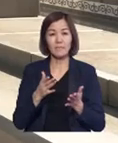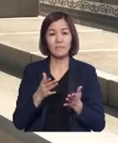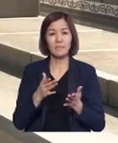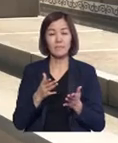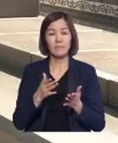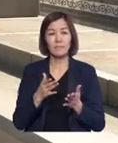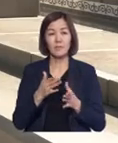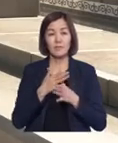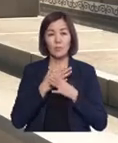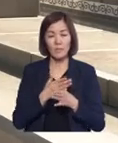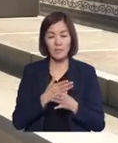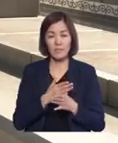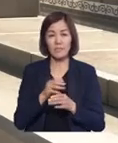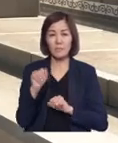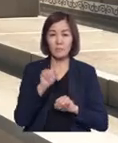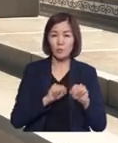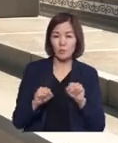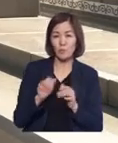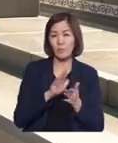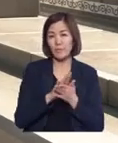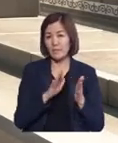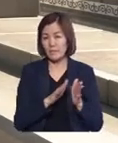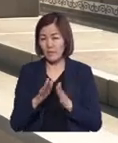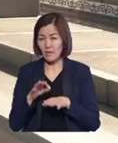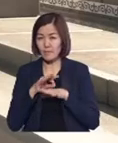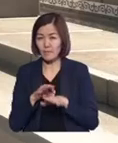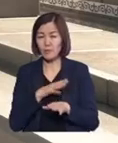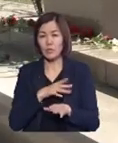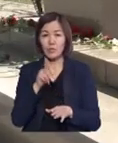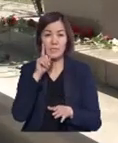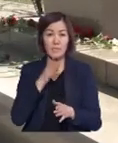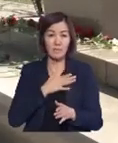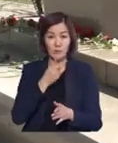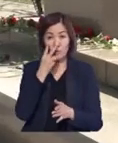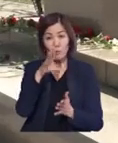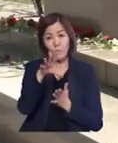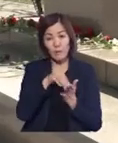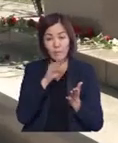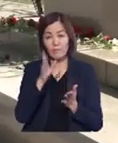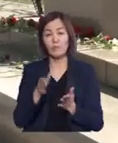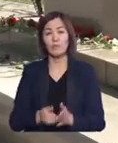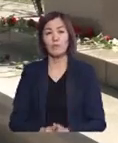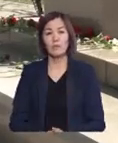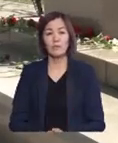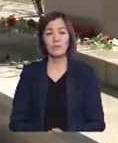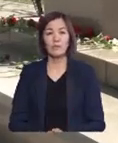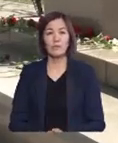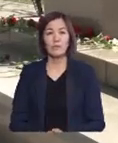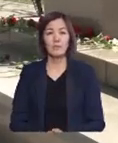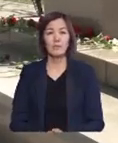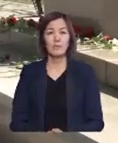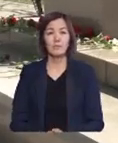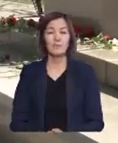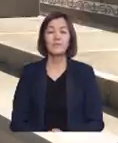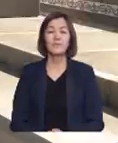Уборка памяттерін бәрін тазалап, төңіректерін тазалап, сол жөндеп бүгін міне мейрамға келіп тұрмыз жаңағы.